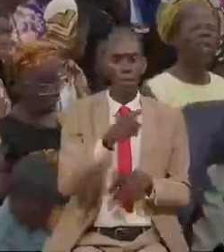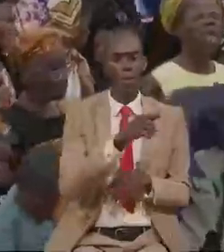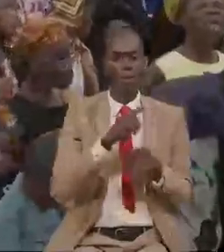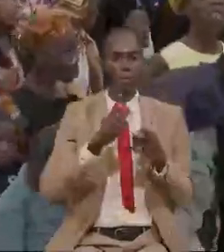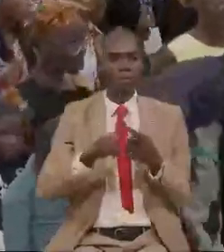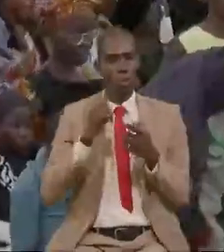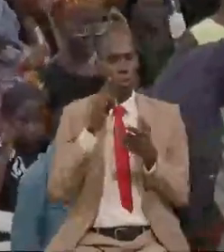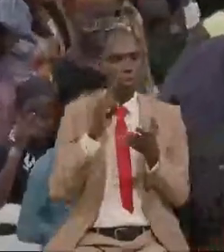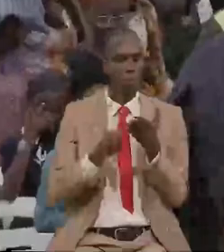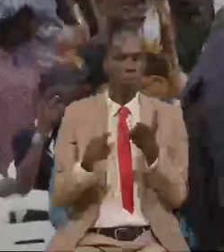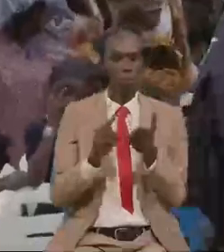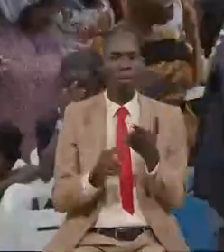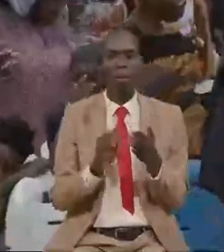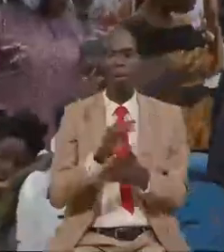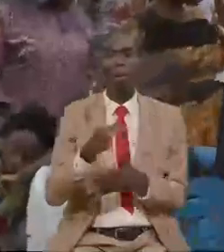tout ce que